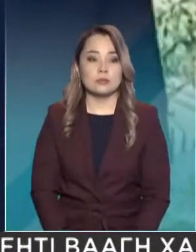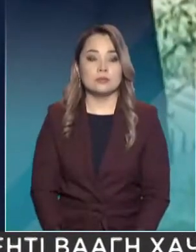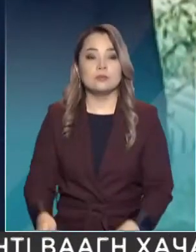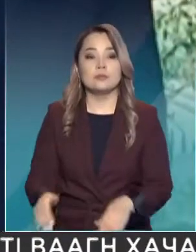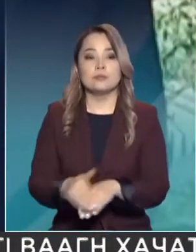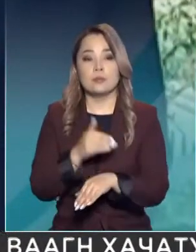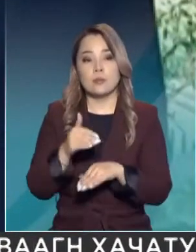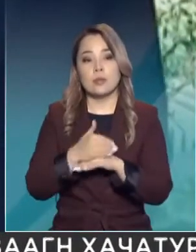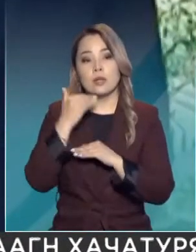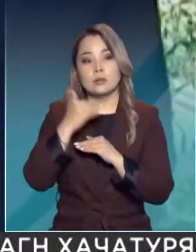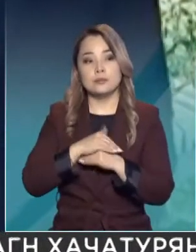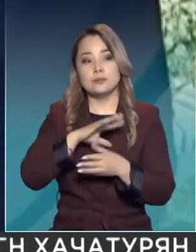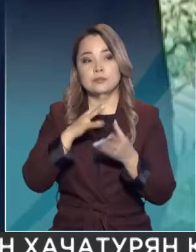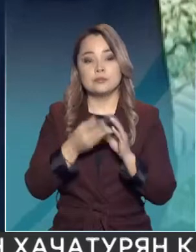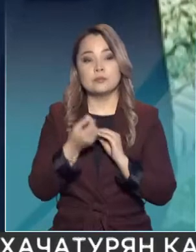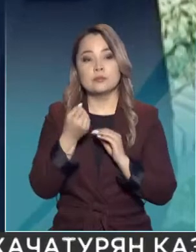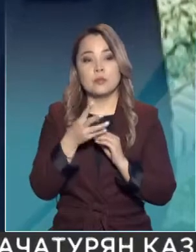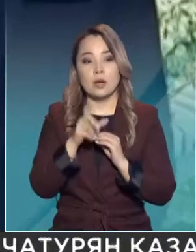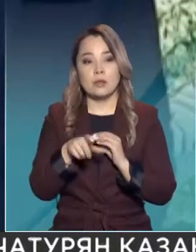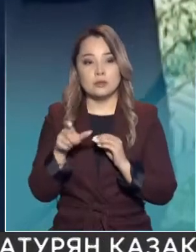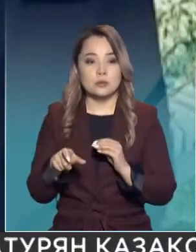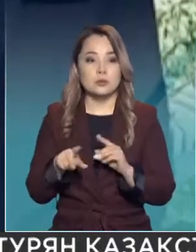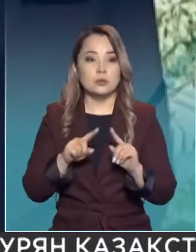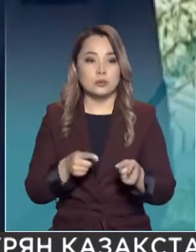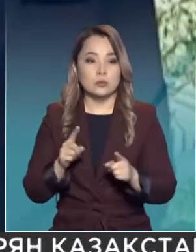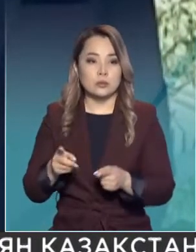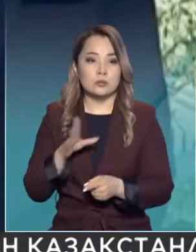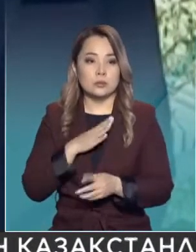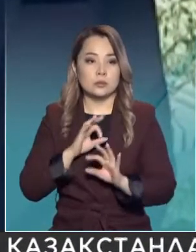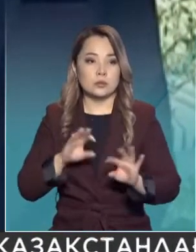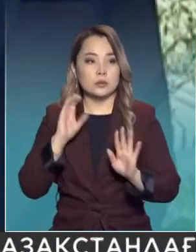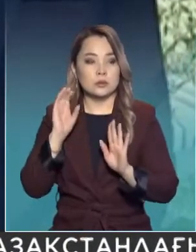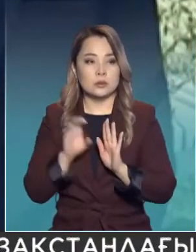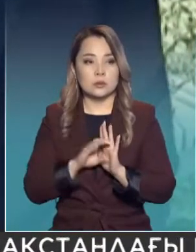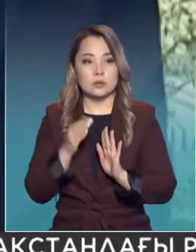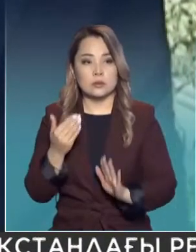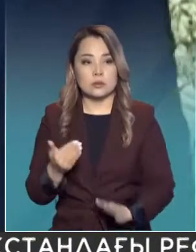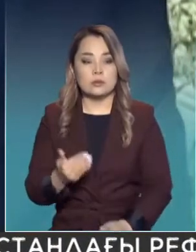Қуан, қайырлы кеш. Жалпы қанша адам қолға түсті? Толығырақ айтып берсең.